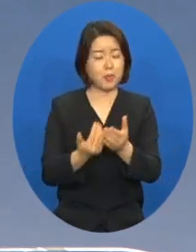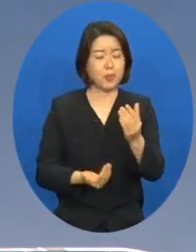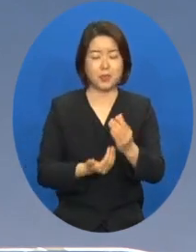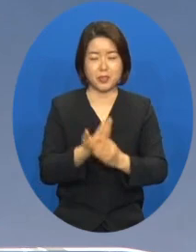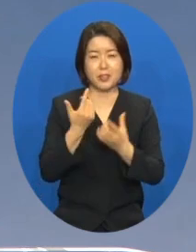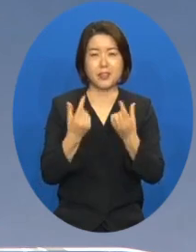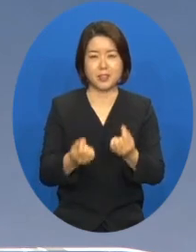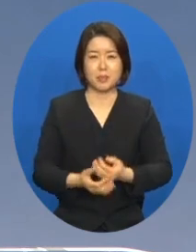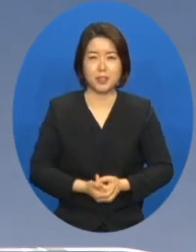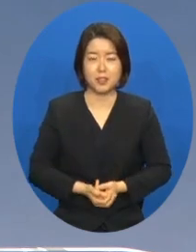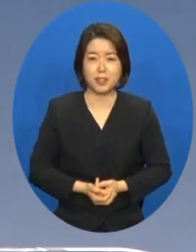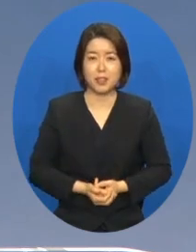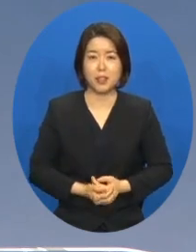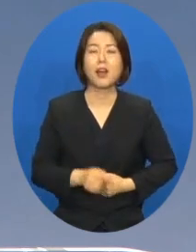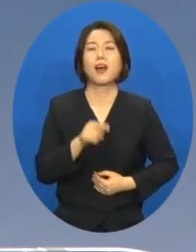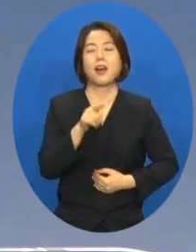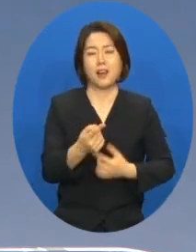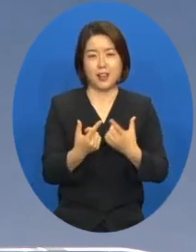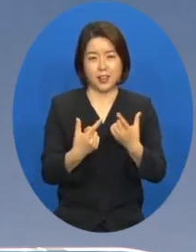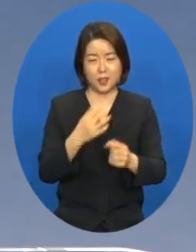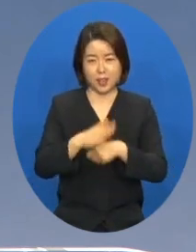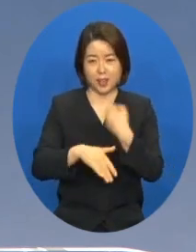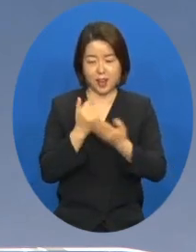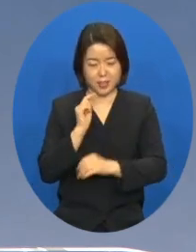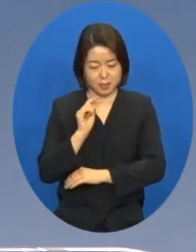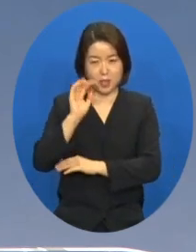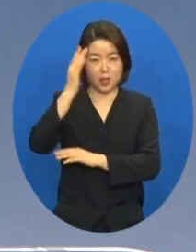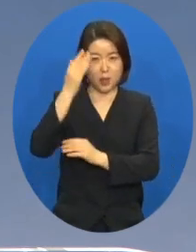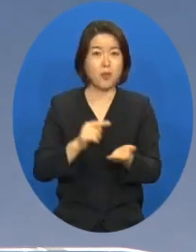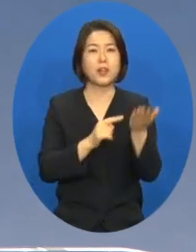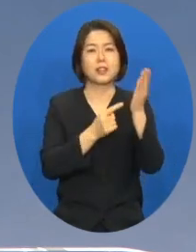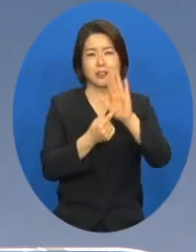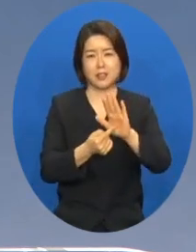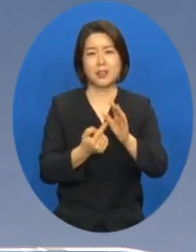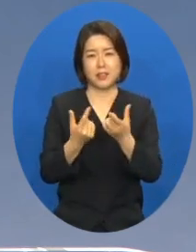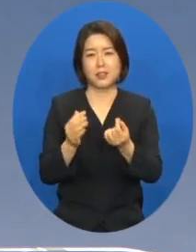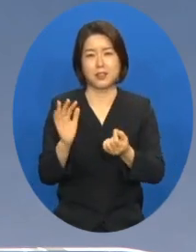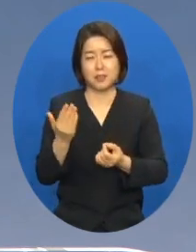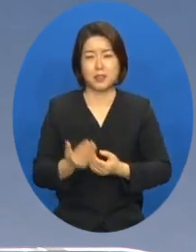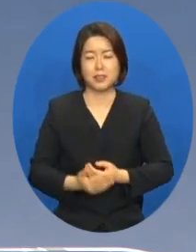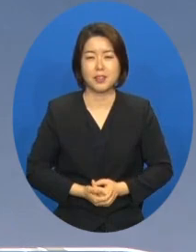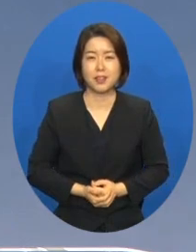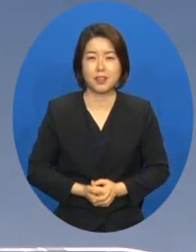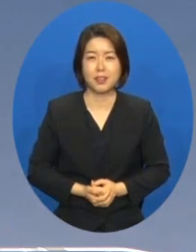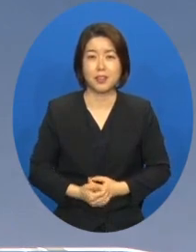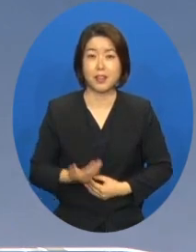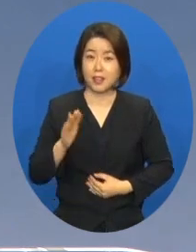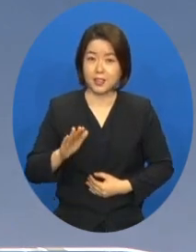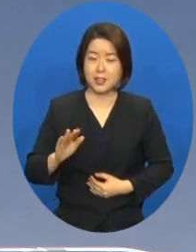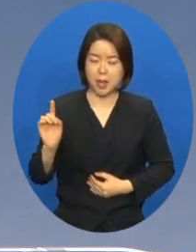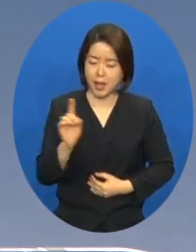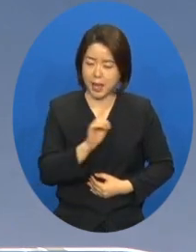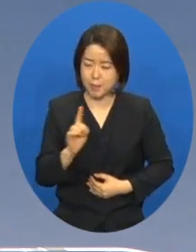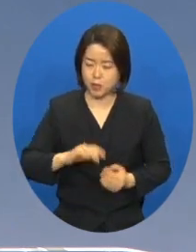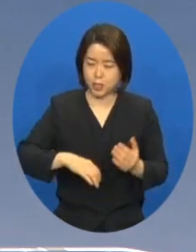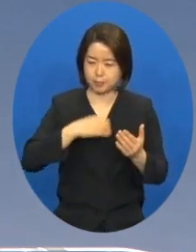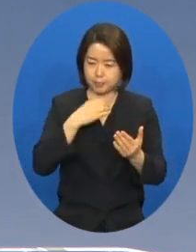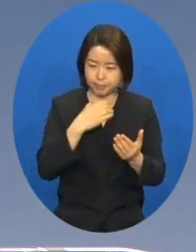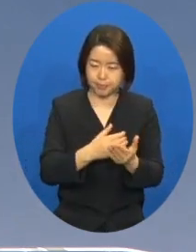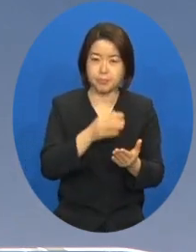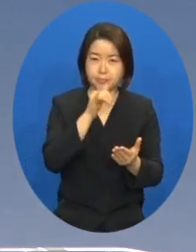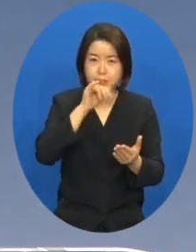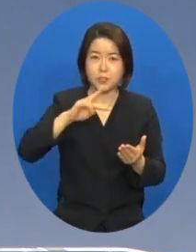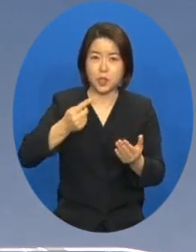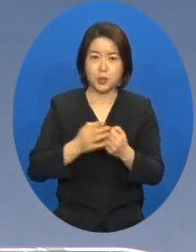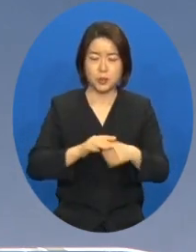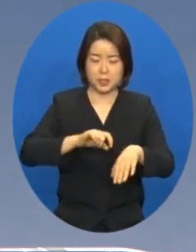것입니다. 이렇게 하나님의 영광이 드러나는 것입니다. 그러나 아무리 감동적이라도